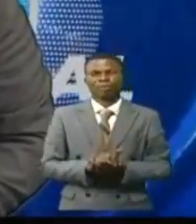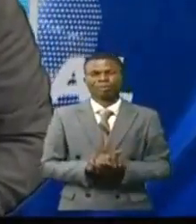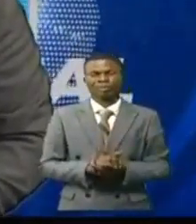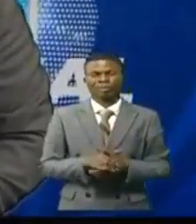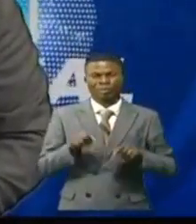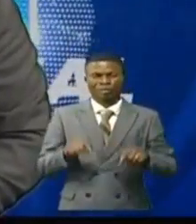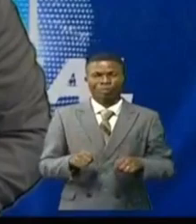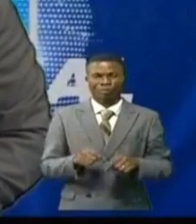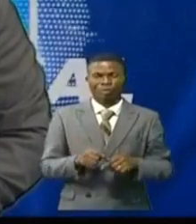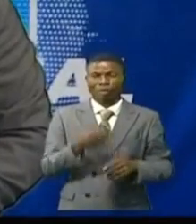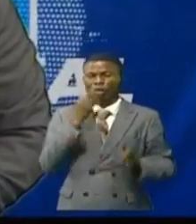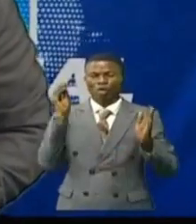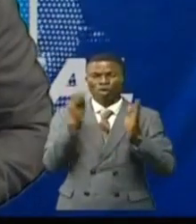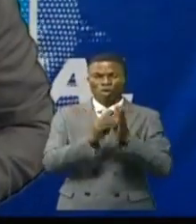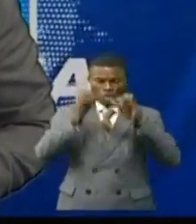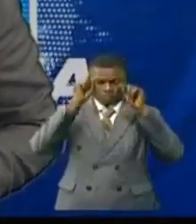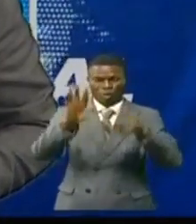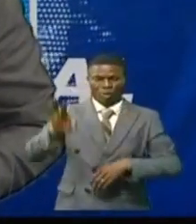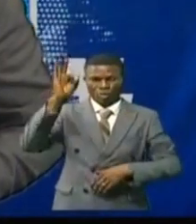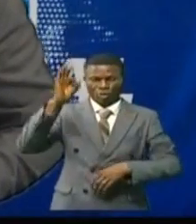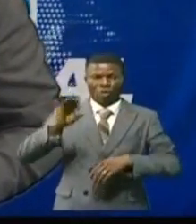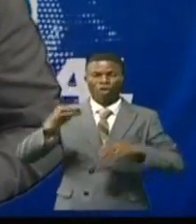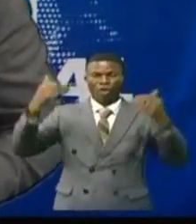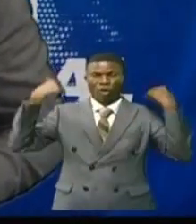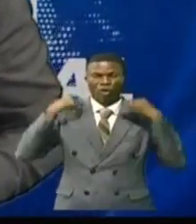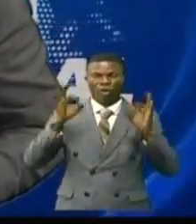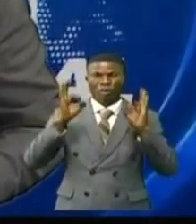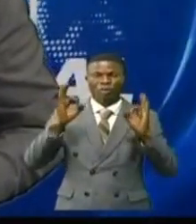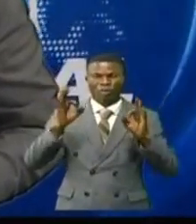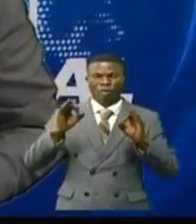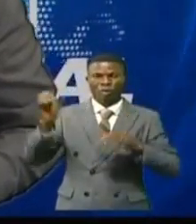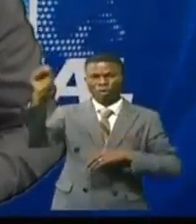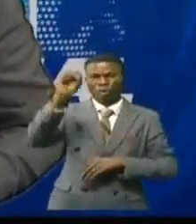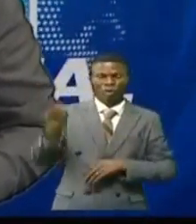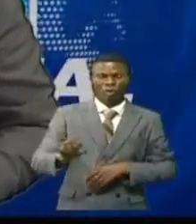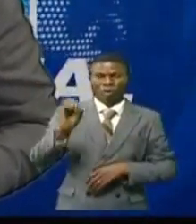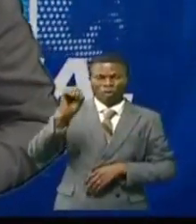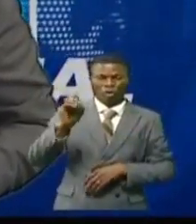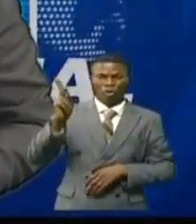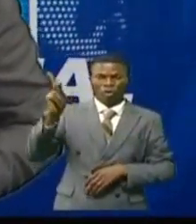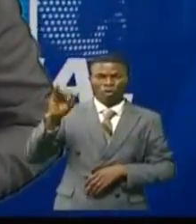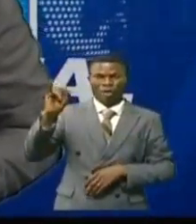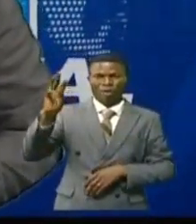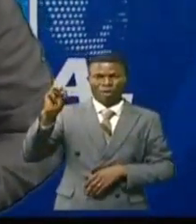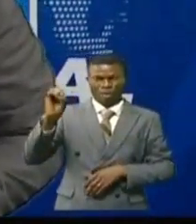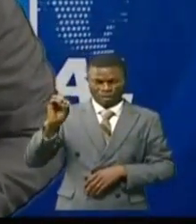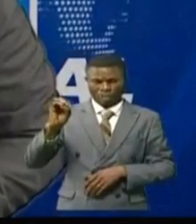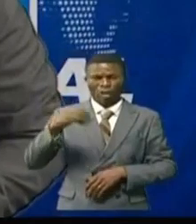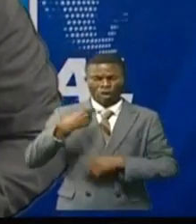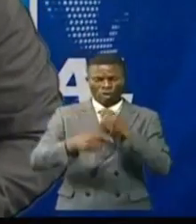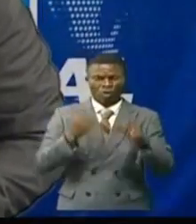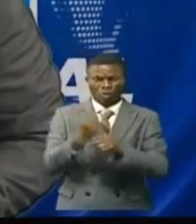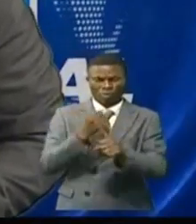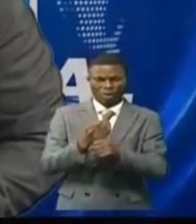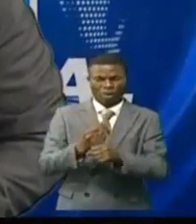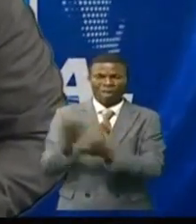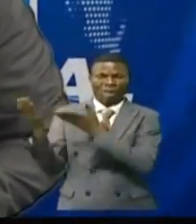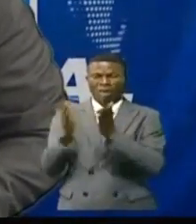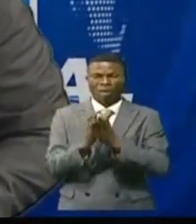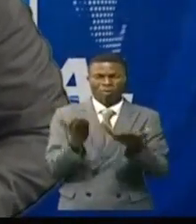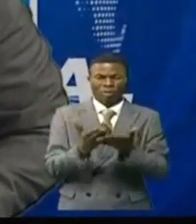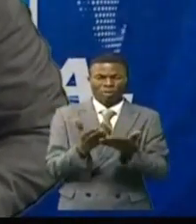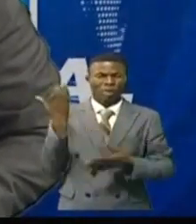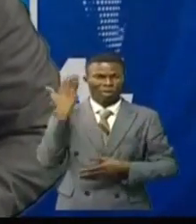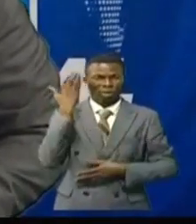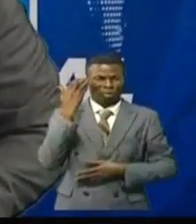Récemment nommé par ordonnance présidentielle, la nouvelle équipe dirigeante de la Sokimo a pris l'an pour une première fois avec la ministre du portefeuille. Adel Kayinda